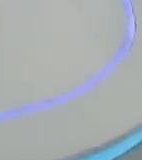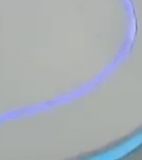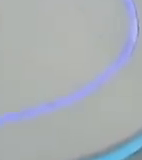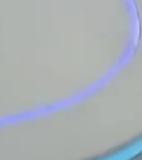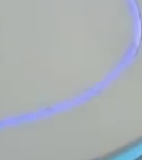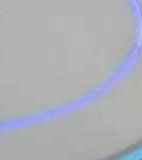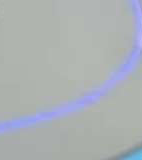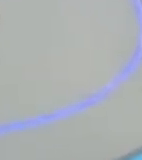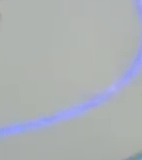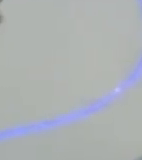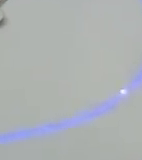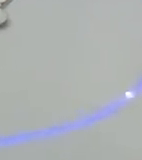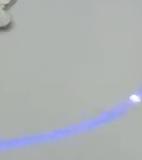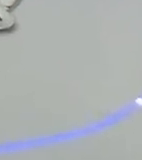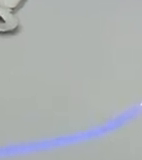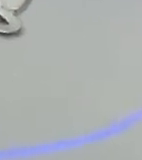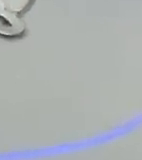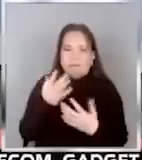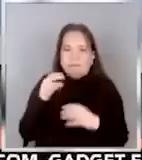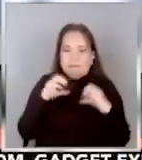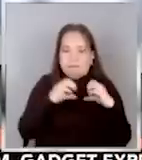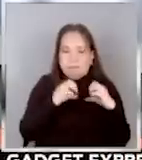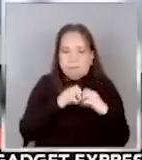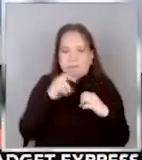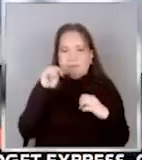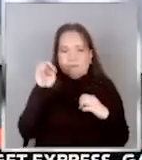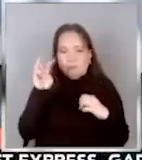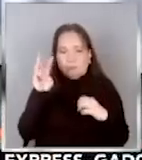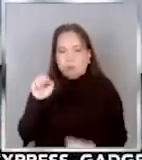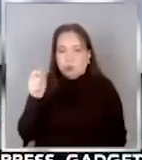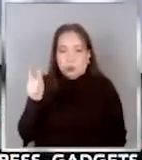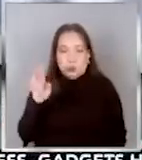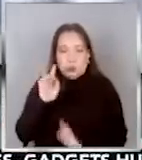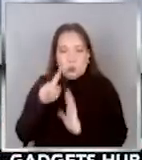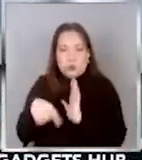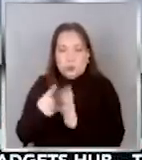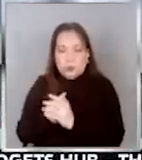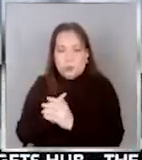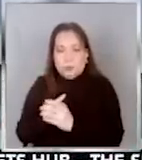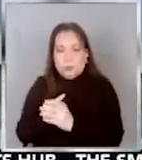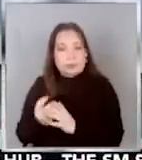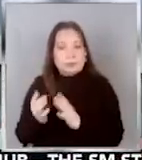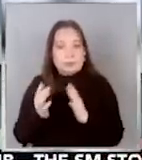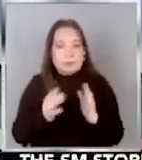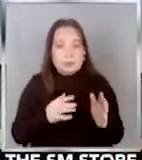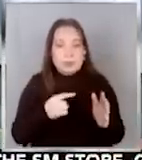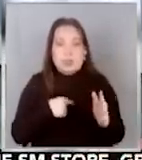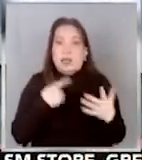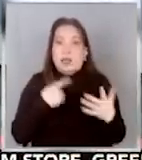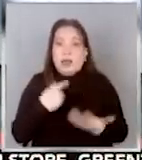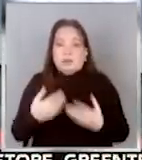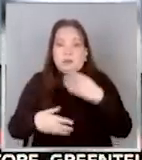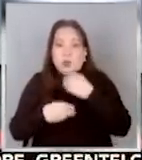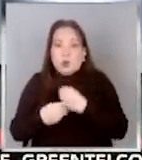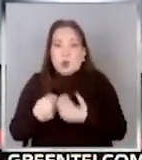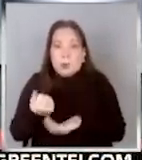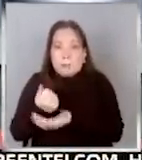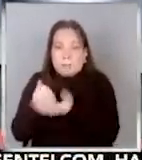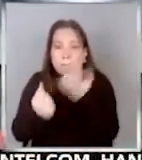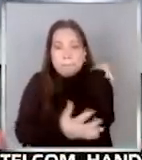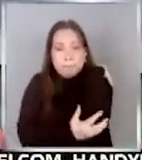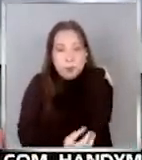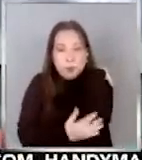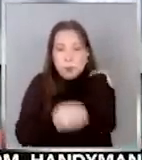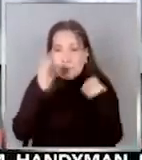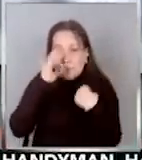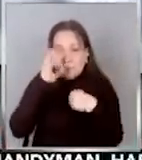Magandang gabi po, Luzon, Visayas at Mindanao. Pagbibigay ng karagdagang tulong sa mga mahihirap na Pilipino, ang utos